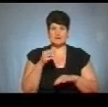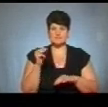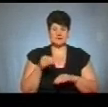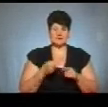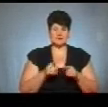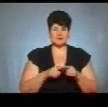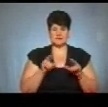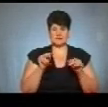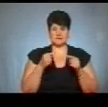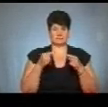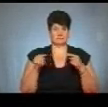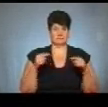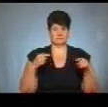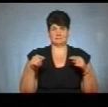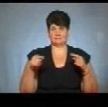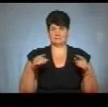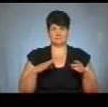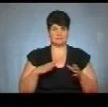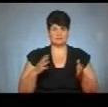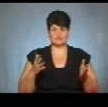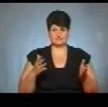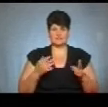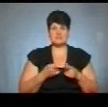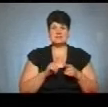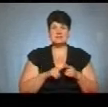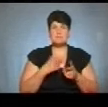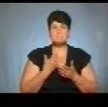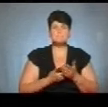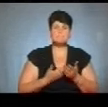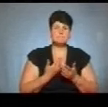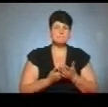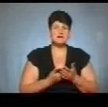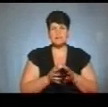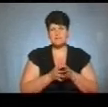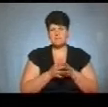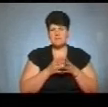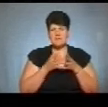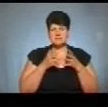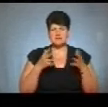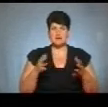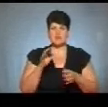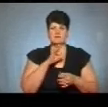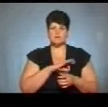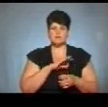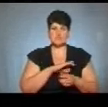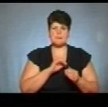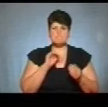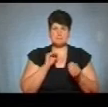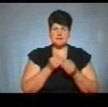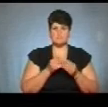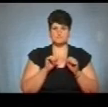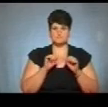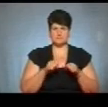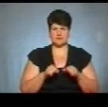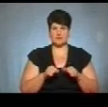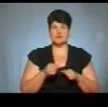дуже великий різнобій. Це приклад максимального використання мінімальних ресурсів і